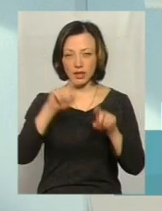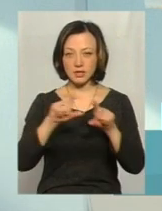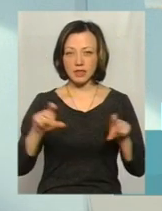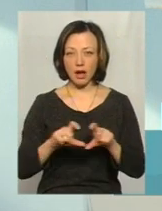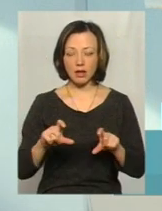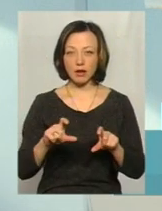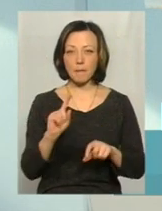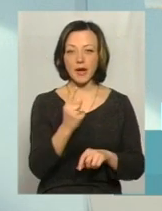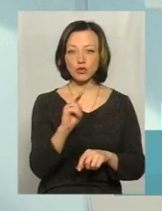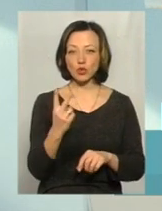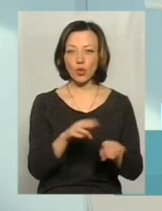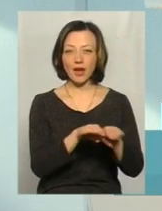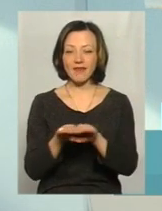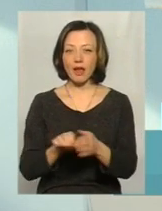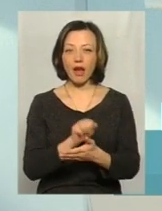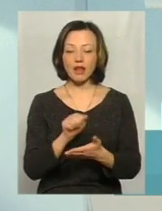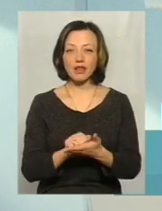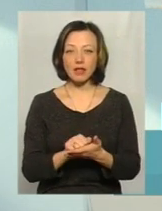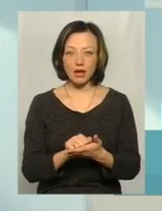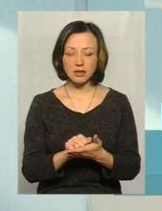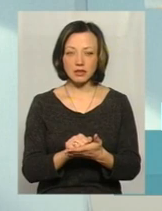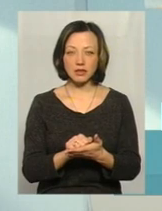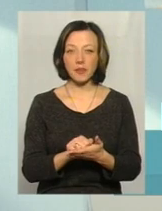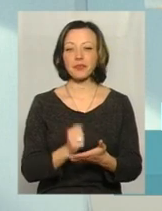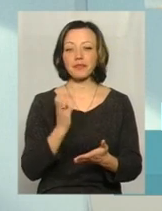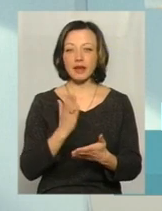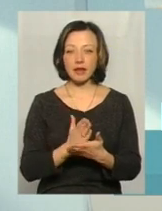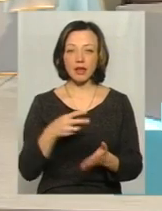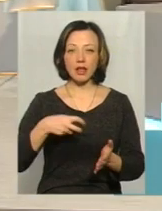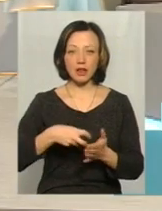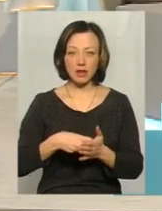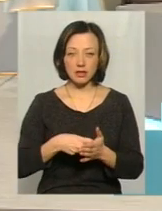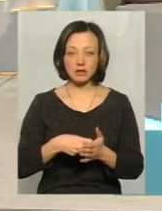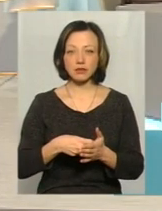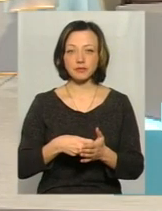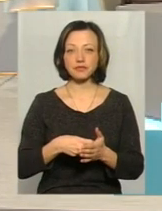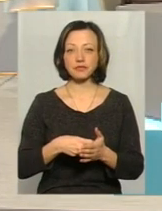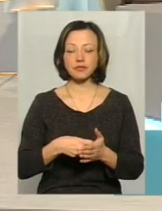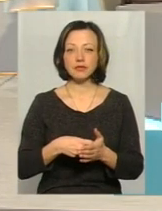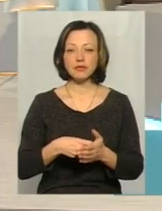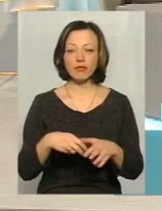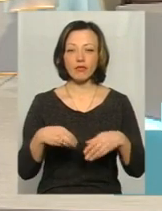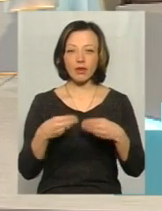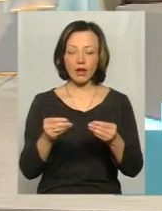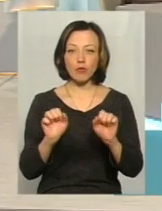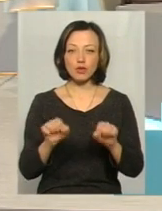закладів першого-другого рівня акредитації. Є лист, який дає можливість пояснити, яка доля